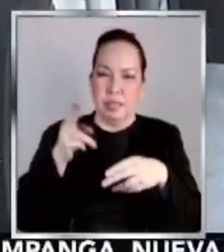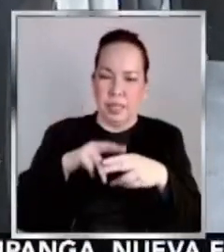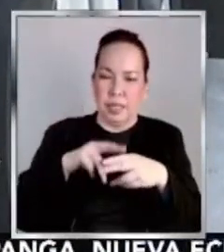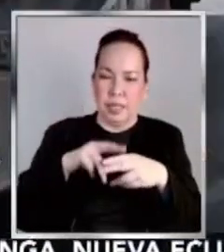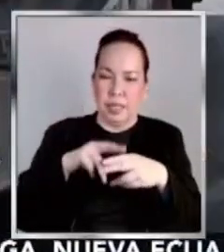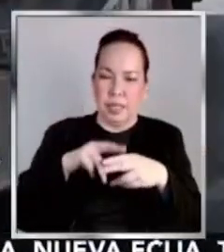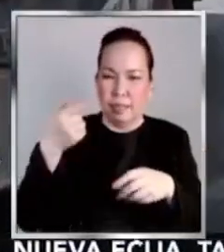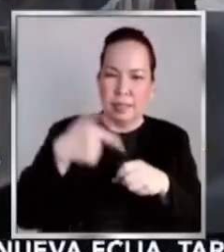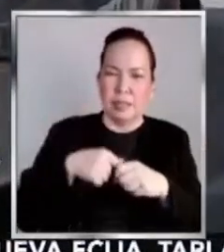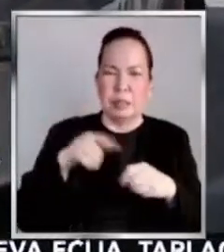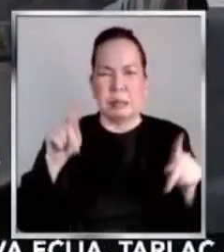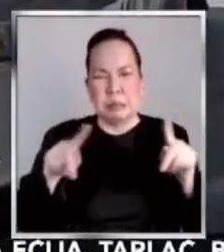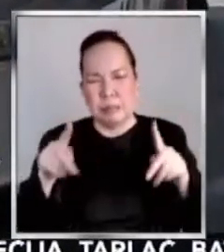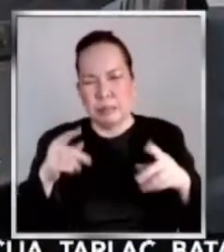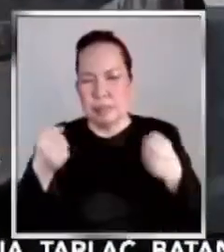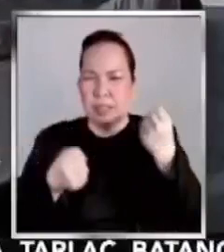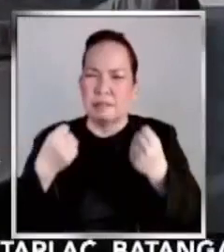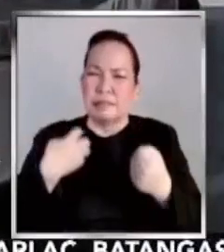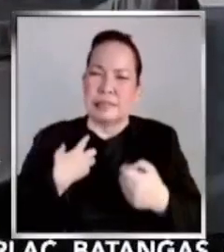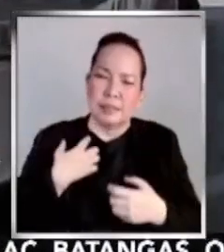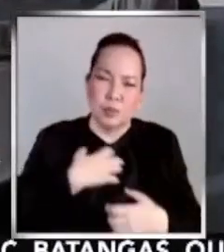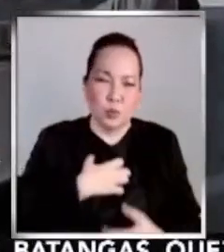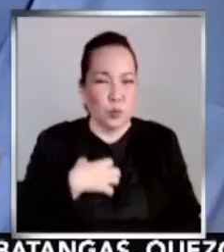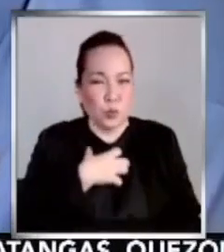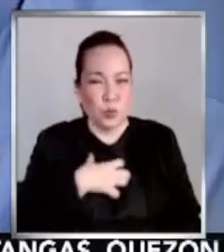aray ng mga nakausap naming tsuper. Sanang